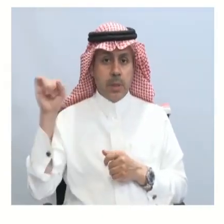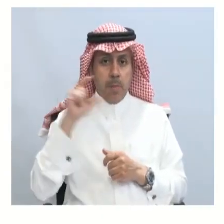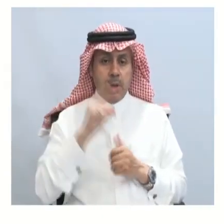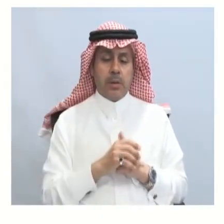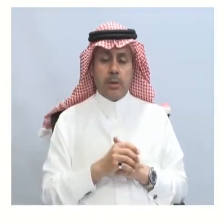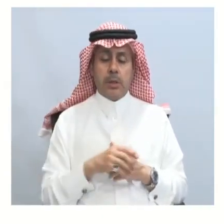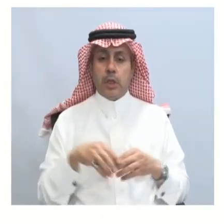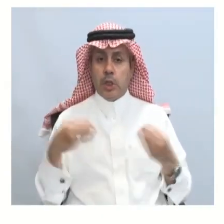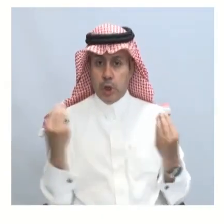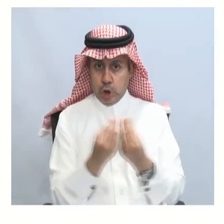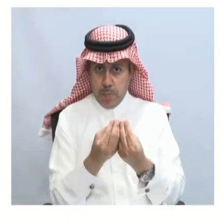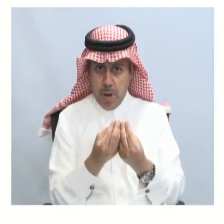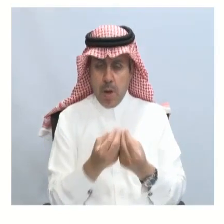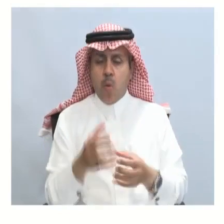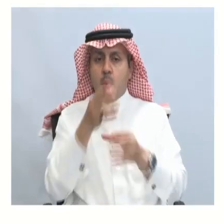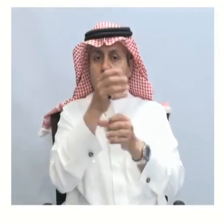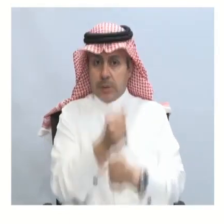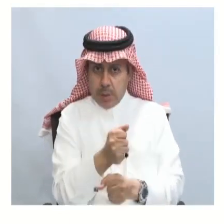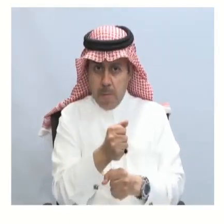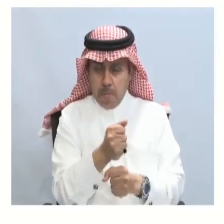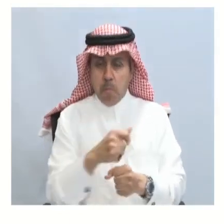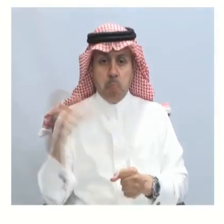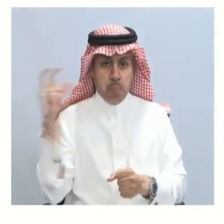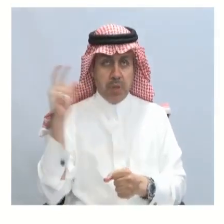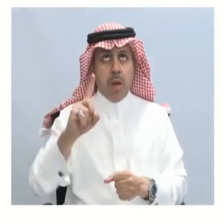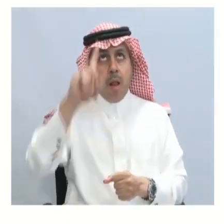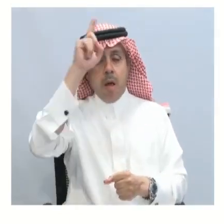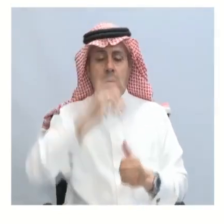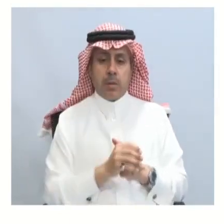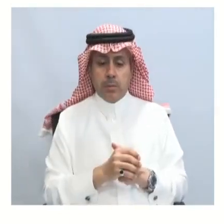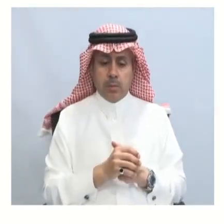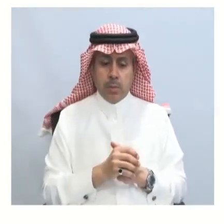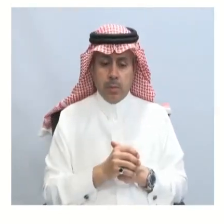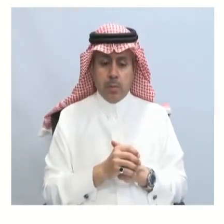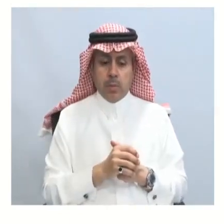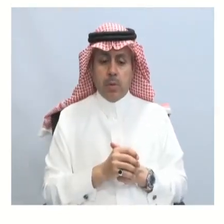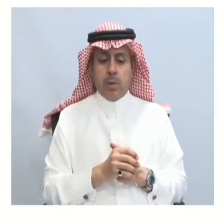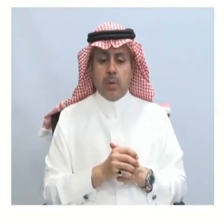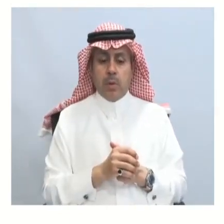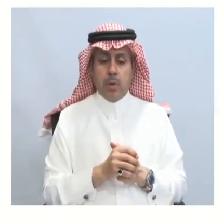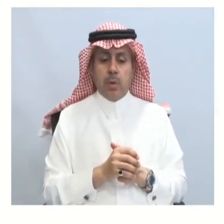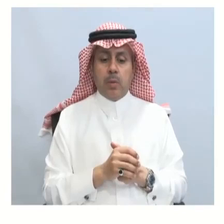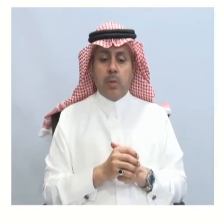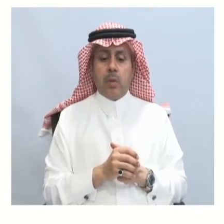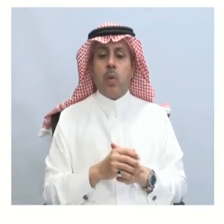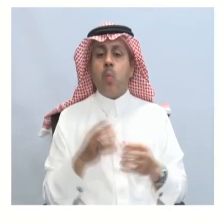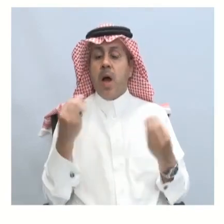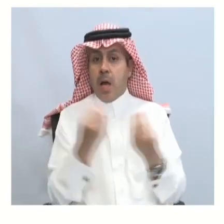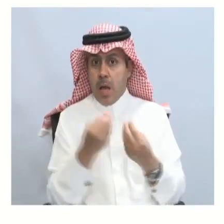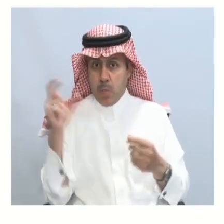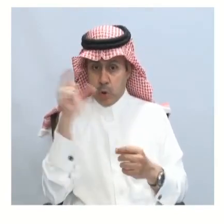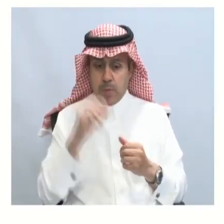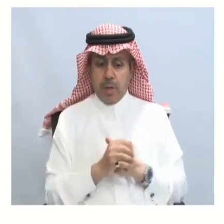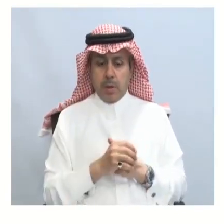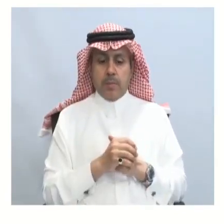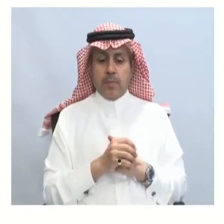الاجتماع والاعتصام بدين الله وائتلاف المسلمين لذلك مدعاه لصلاح الدين والدنيا واجتماع